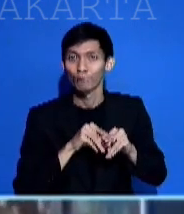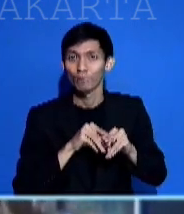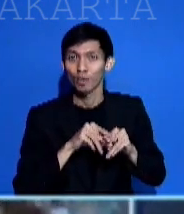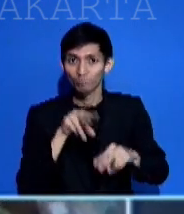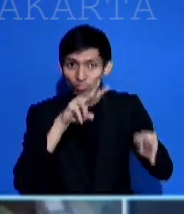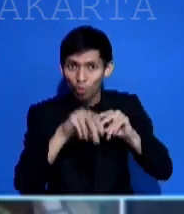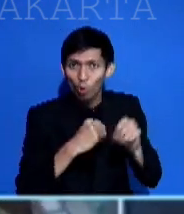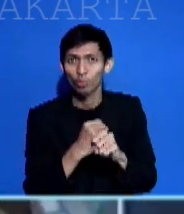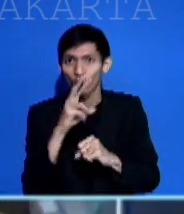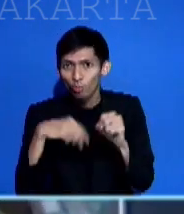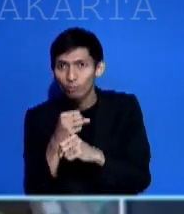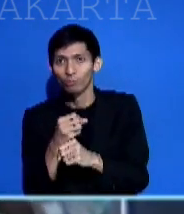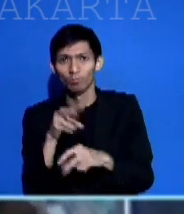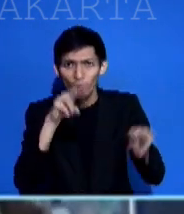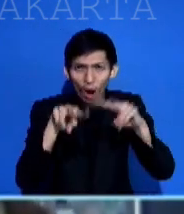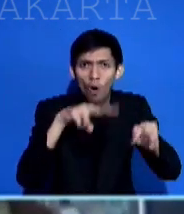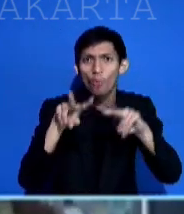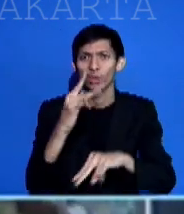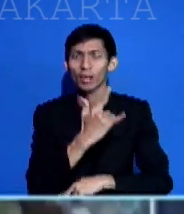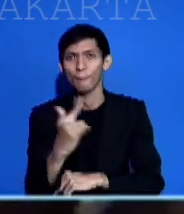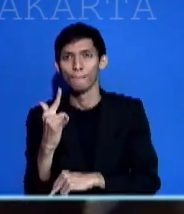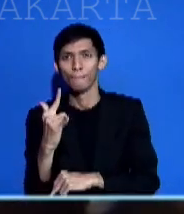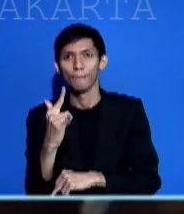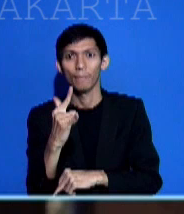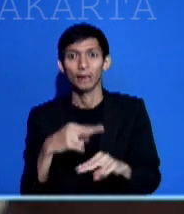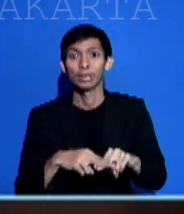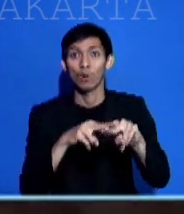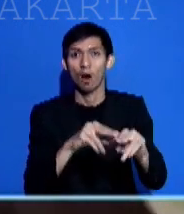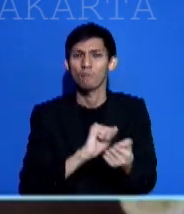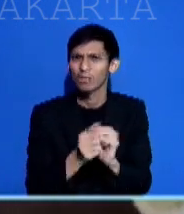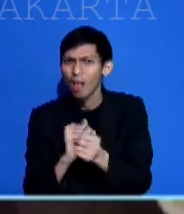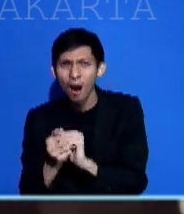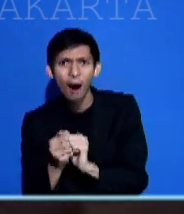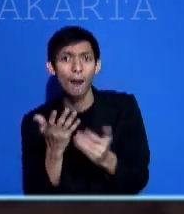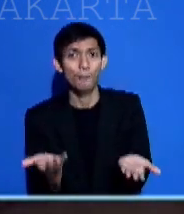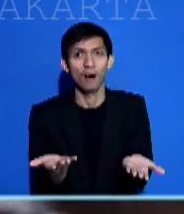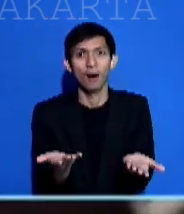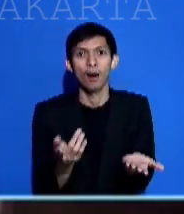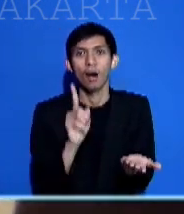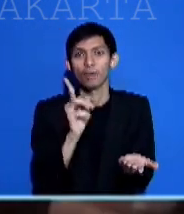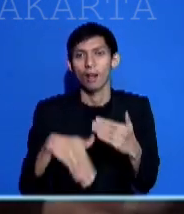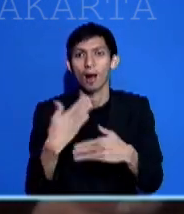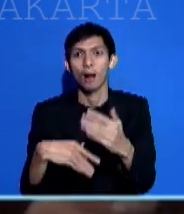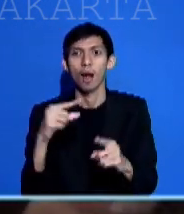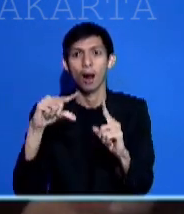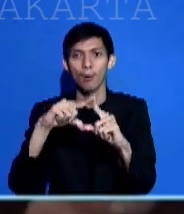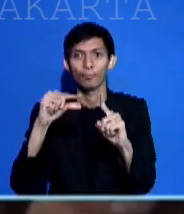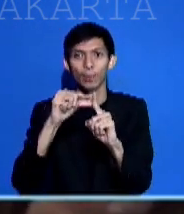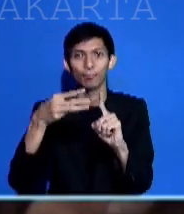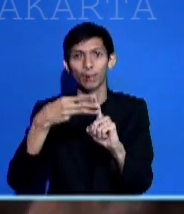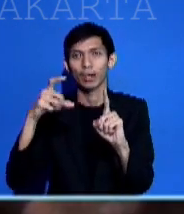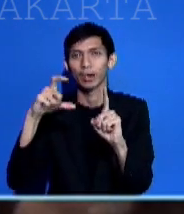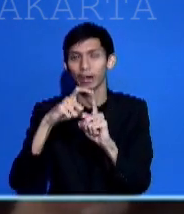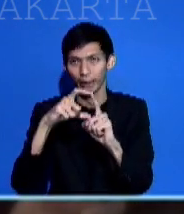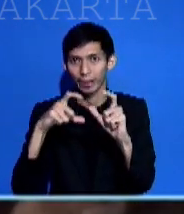tahun sekali pendapatan dari sewa menyewa ini harus dikelola melalui apbdes dengan berlakunya pergup